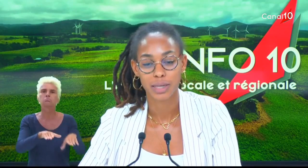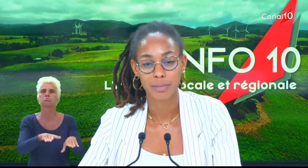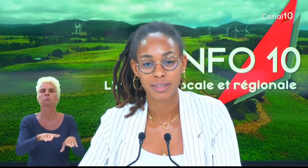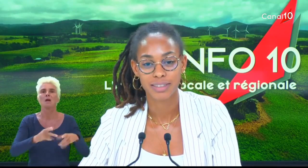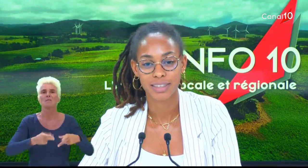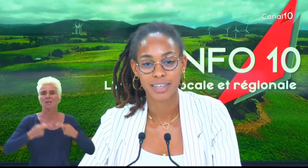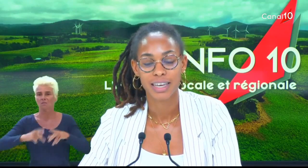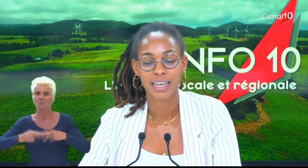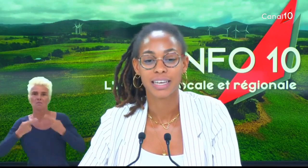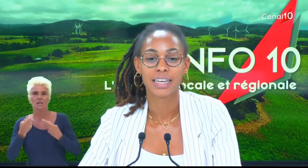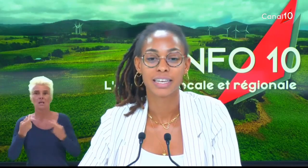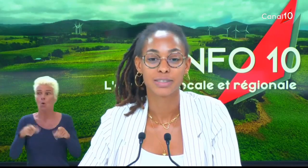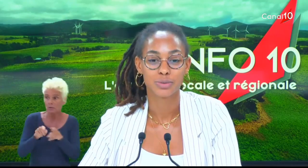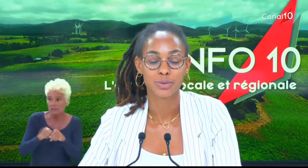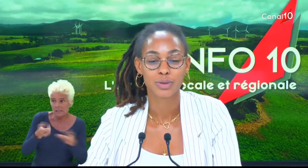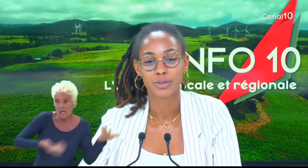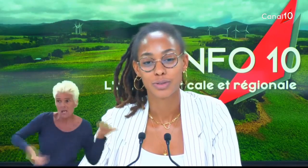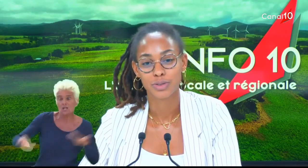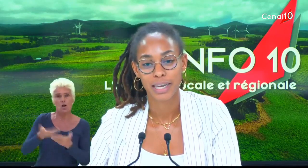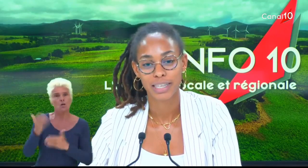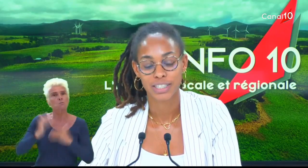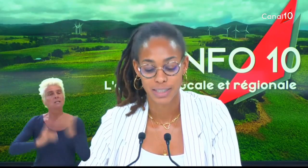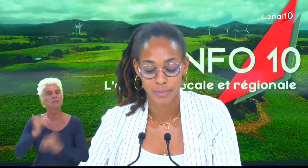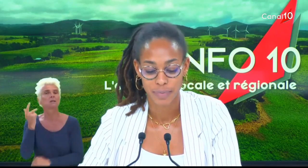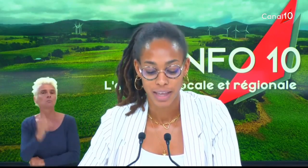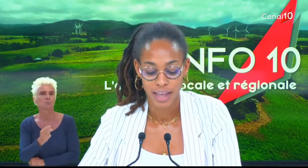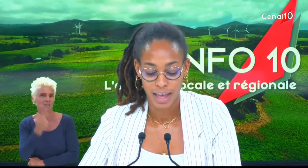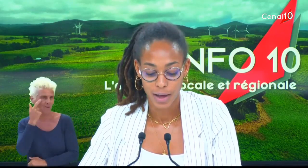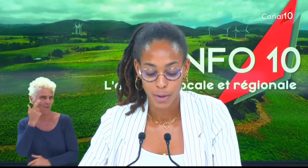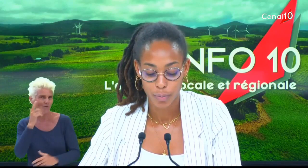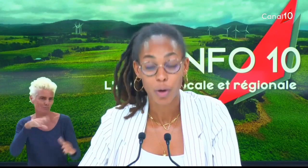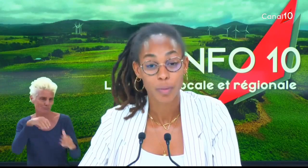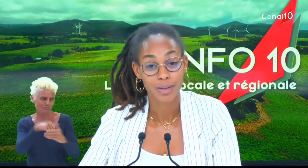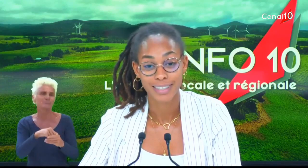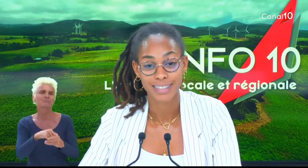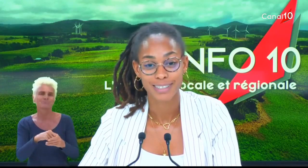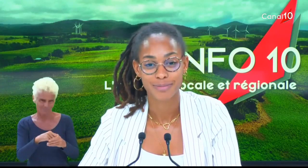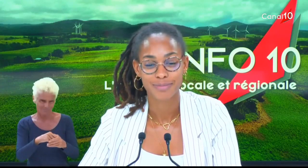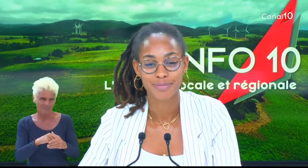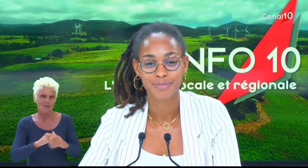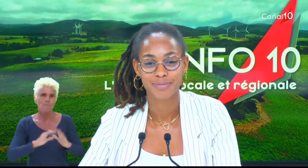sur les métiers et les raisons de s'engager un